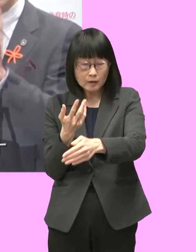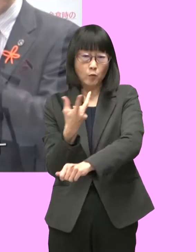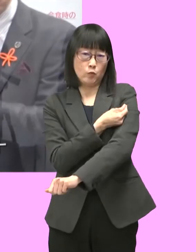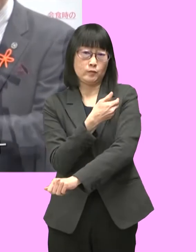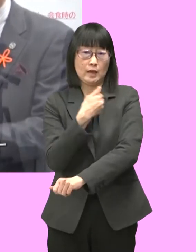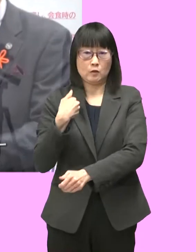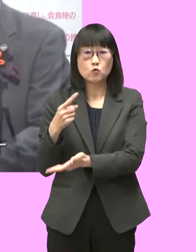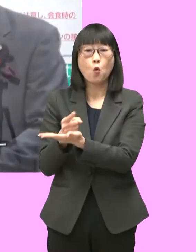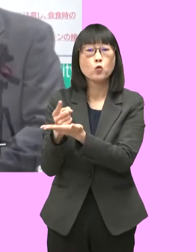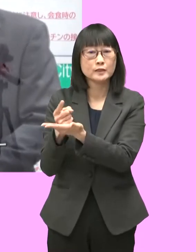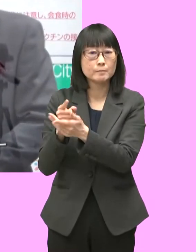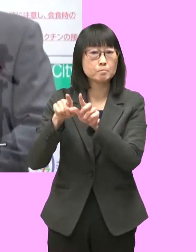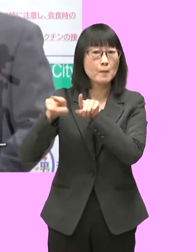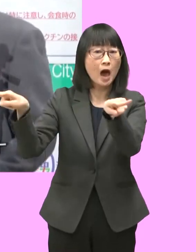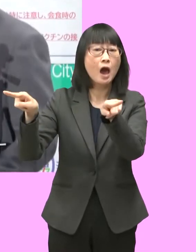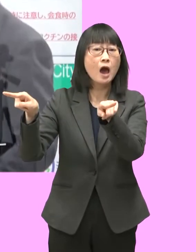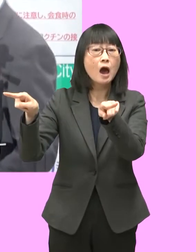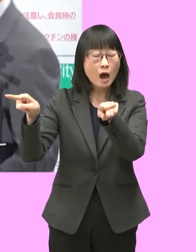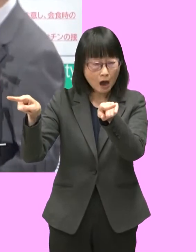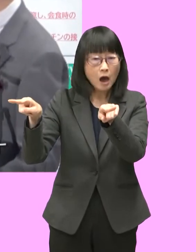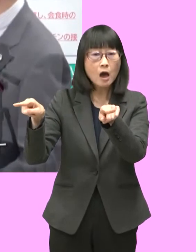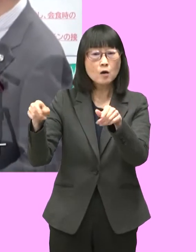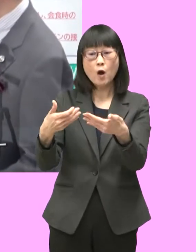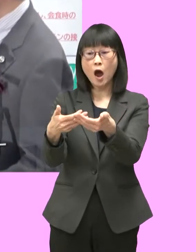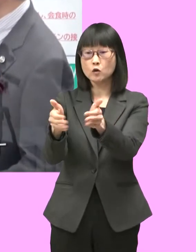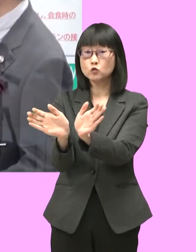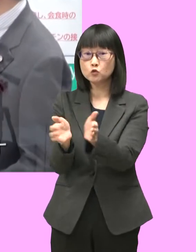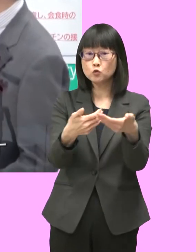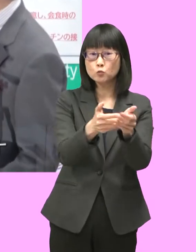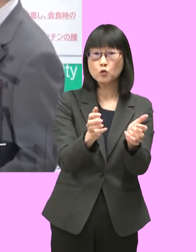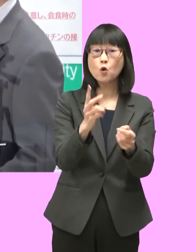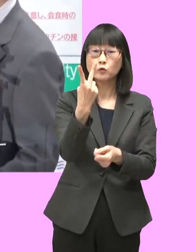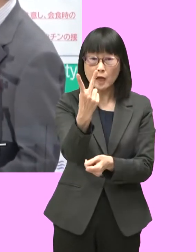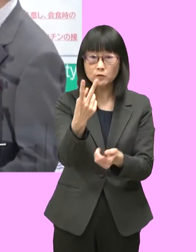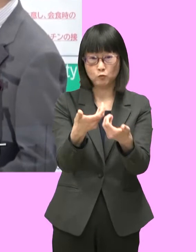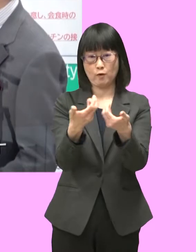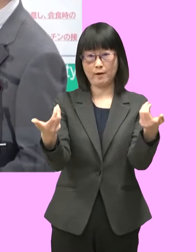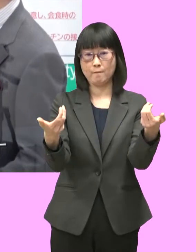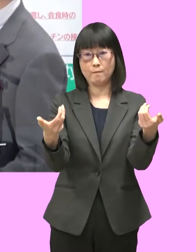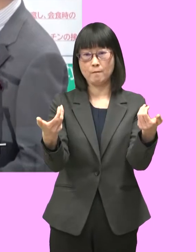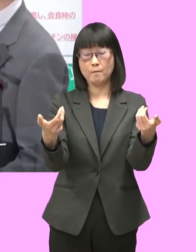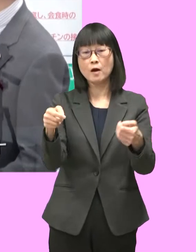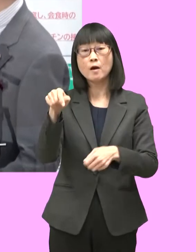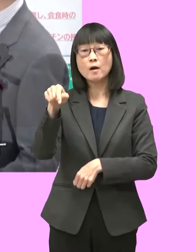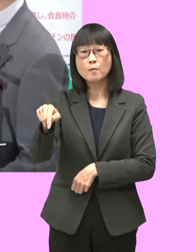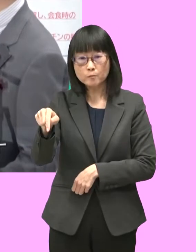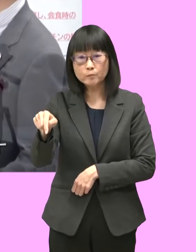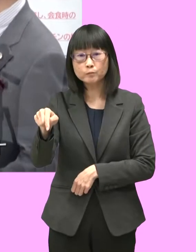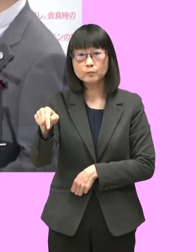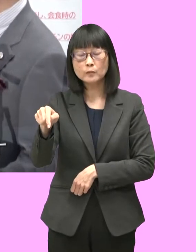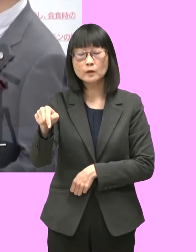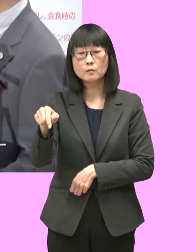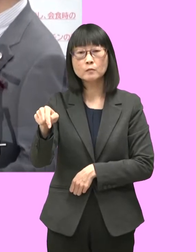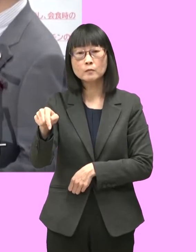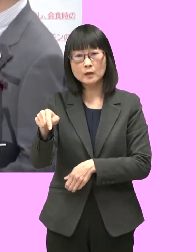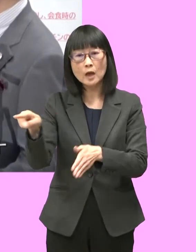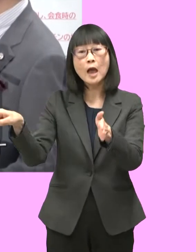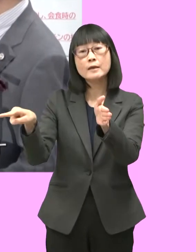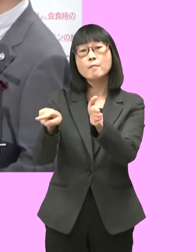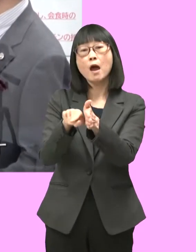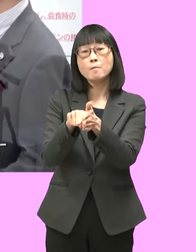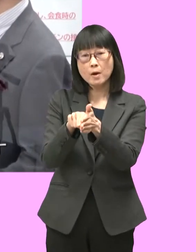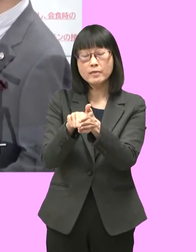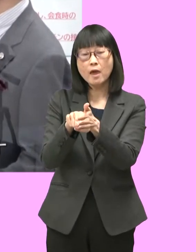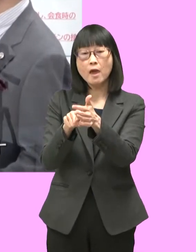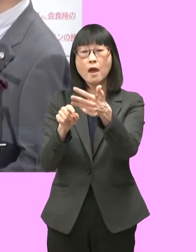きく2つのグループに分かれてまして、まず1つのグループはですね、これまで8ヶ月以上後